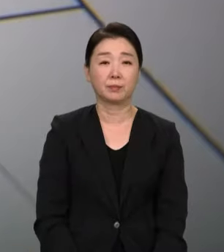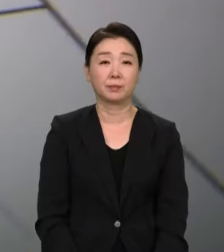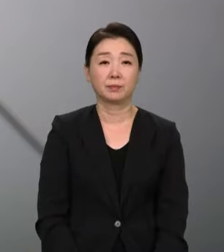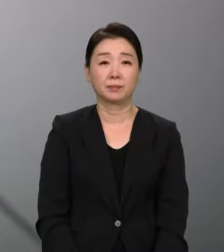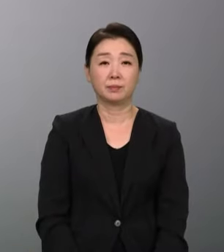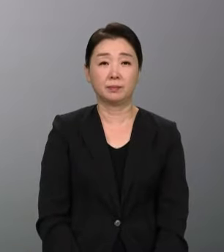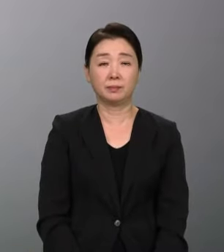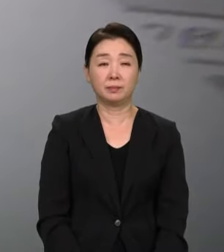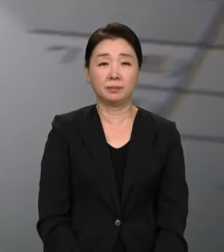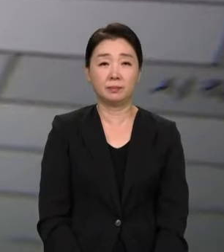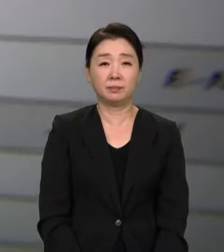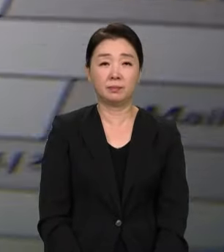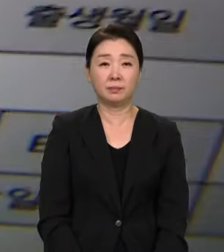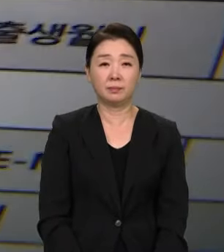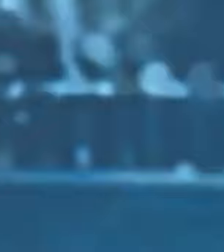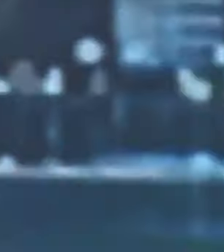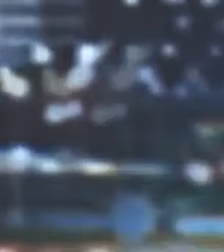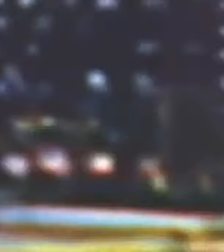JTBC 강나현입니다.